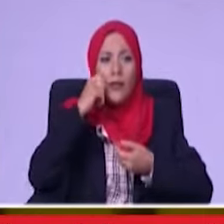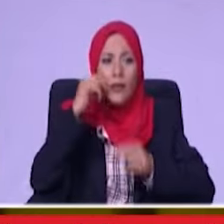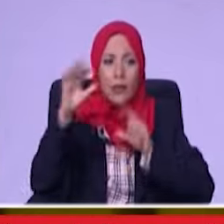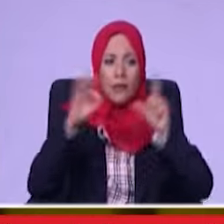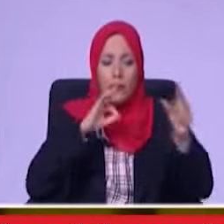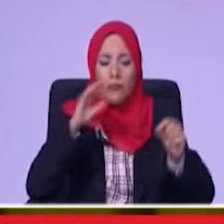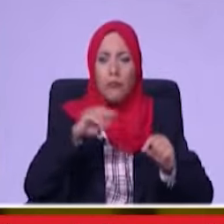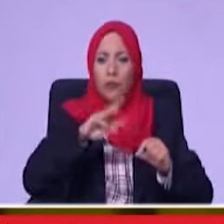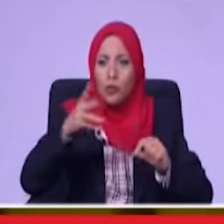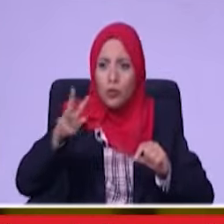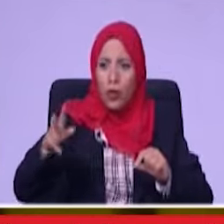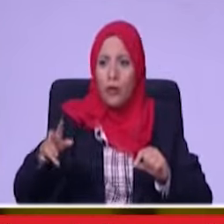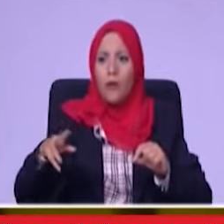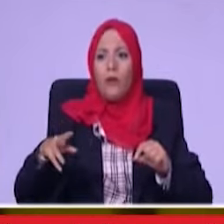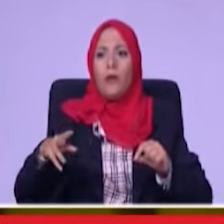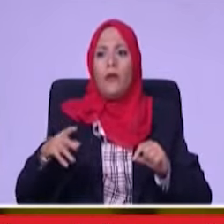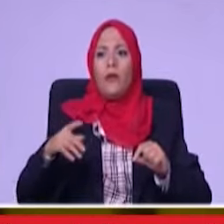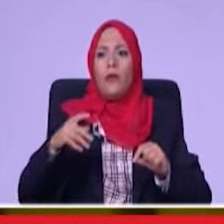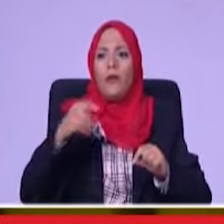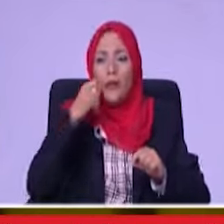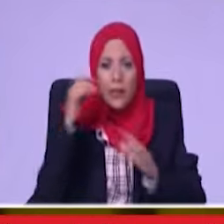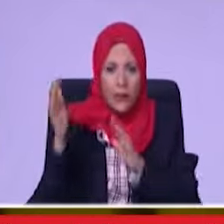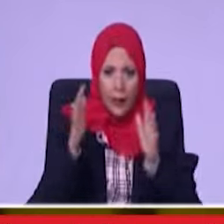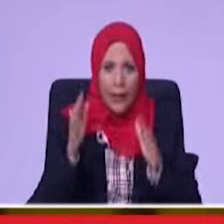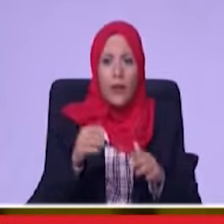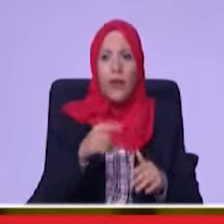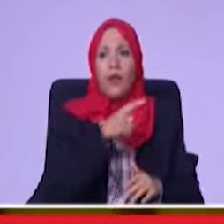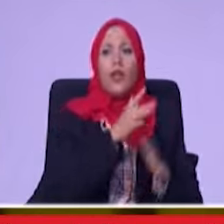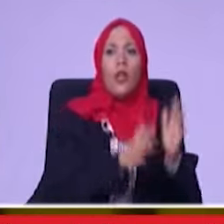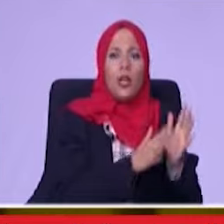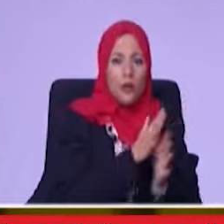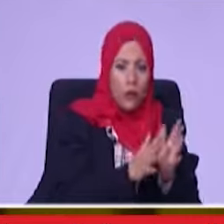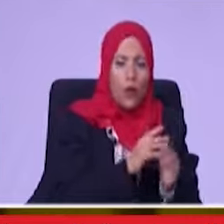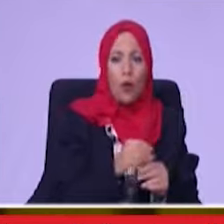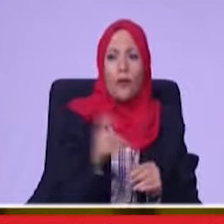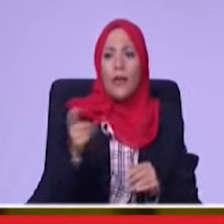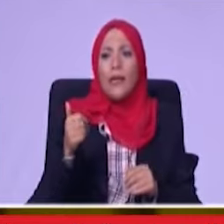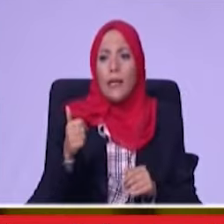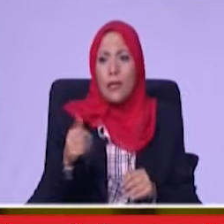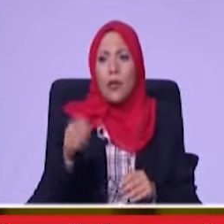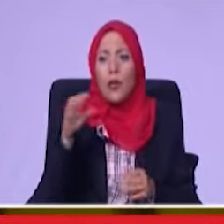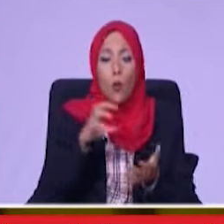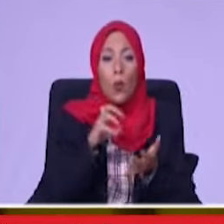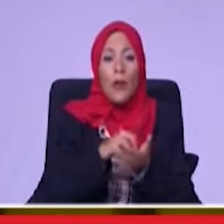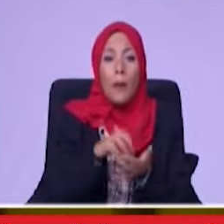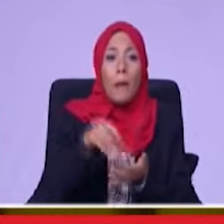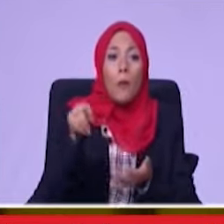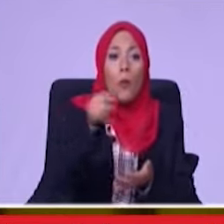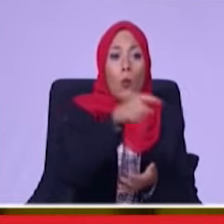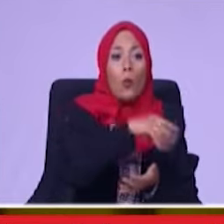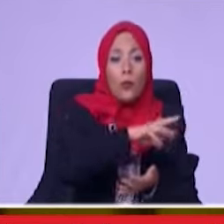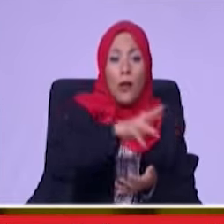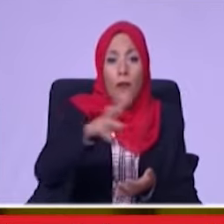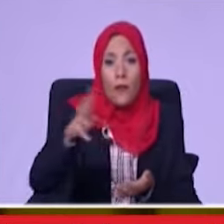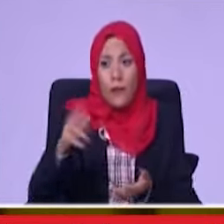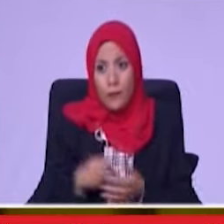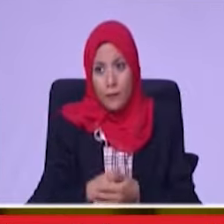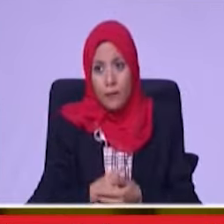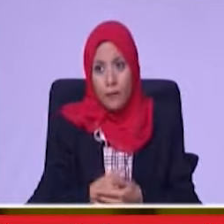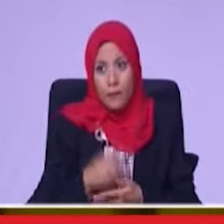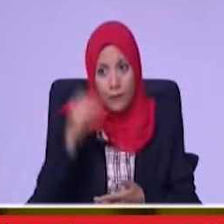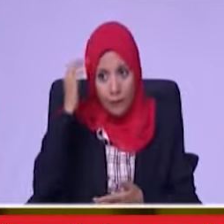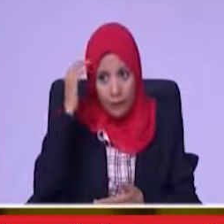منهم في الجنه، في على انهار، في منهم في اماكن مختلفه، برضو احنا عقلنا